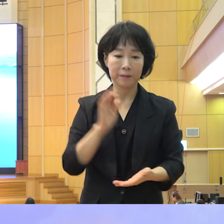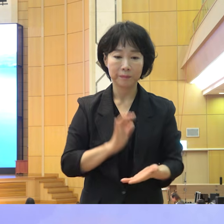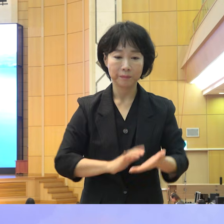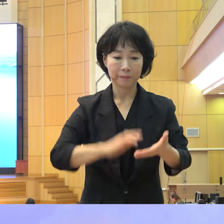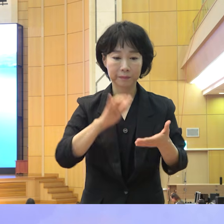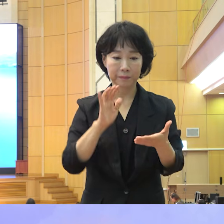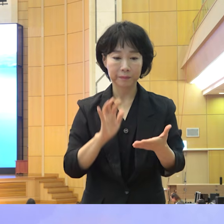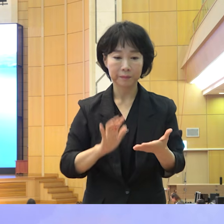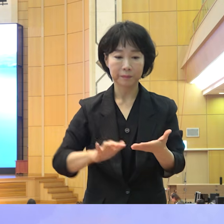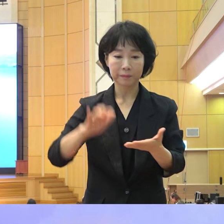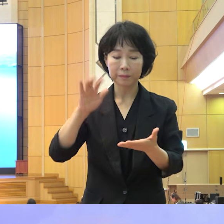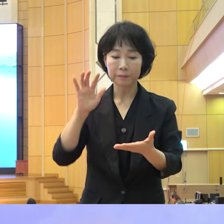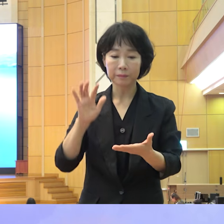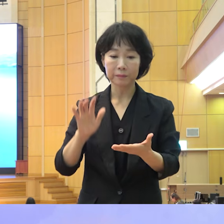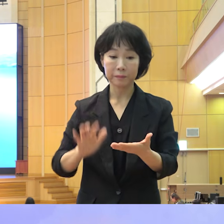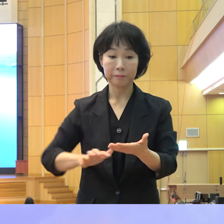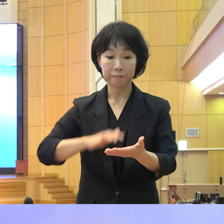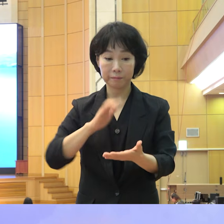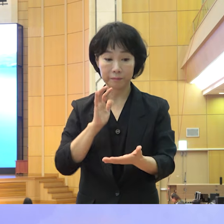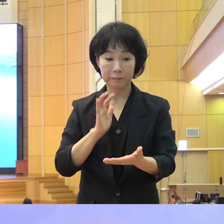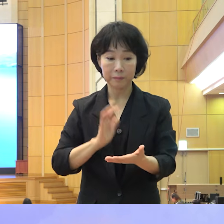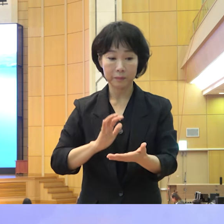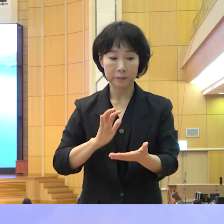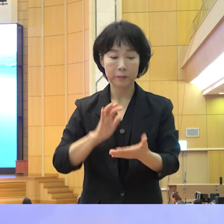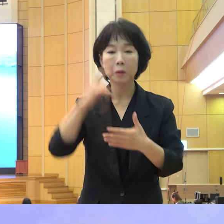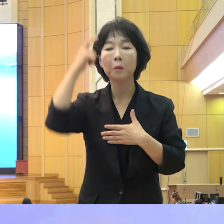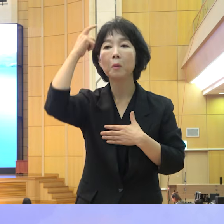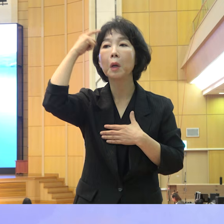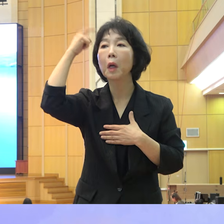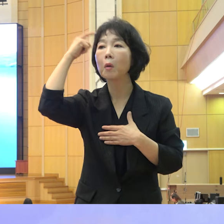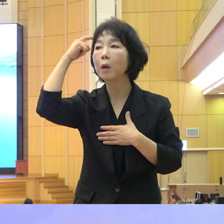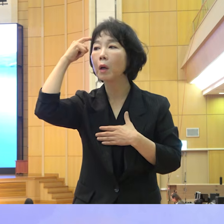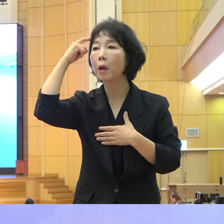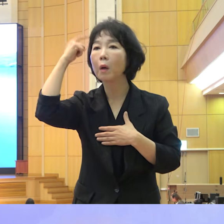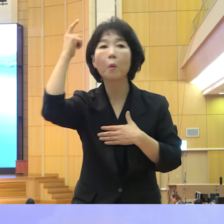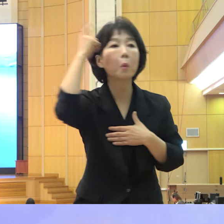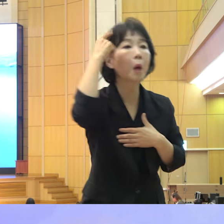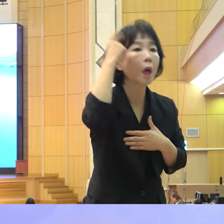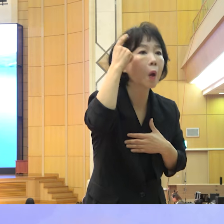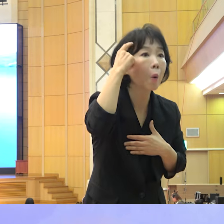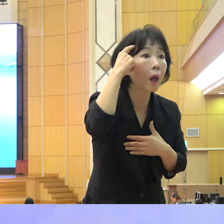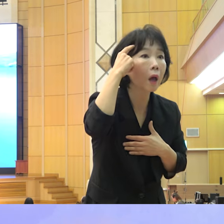처음부터 찬양하시겠습니다 왜